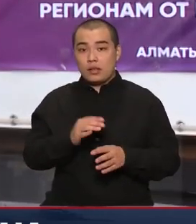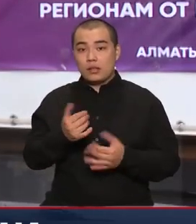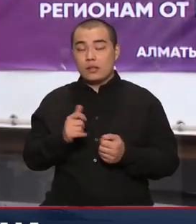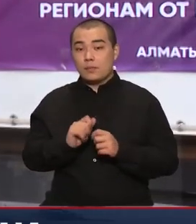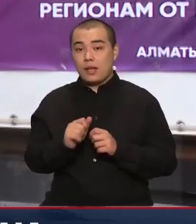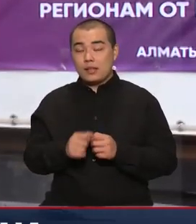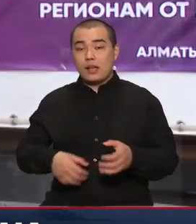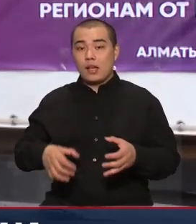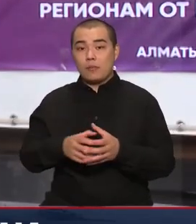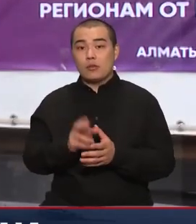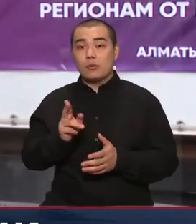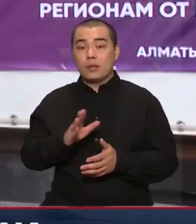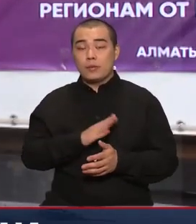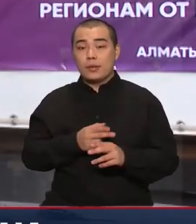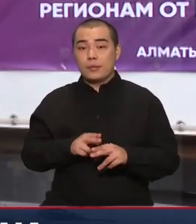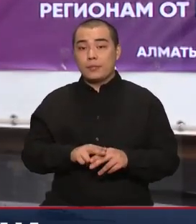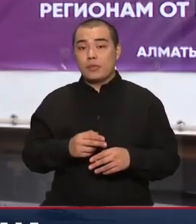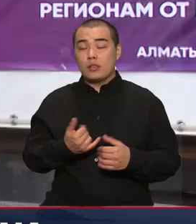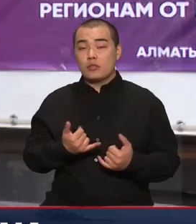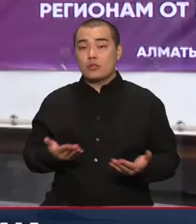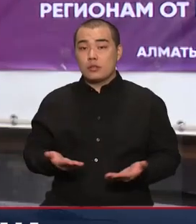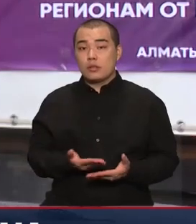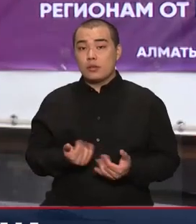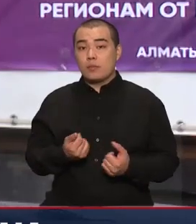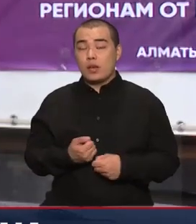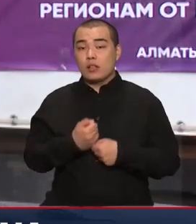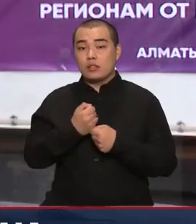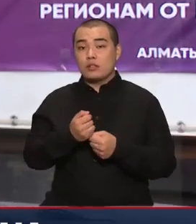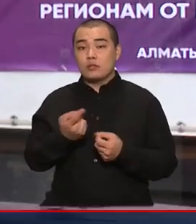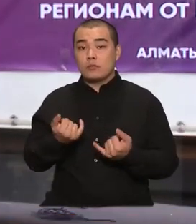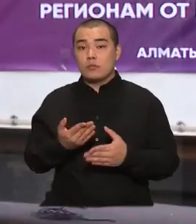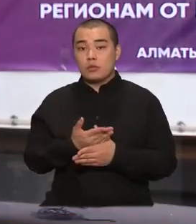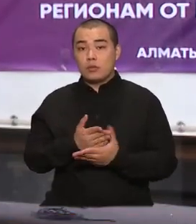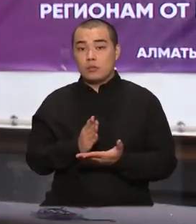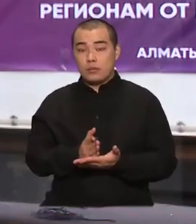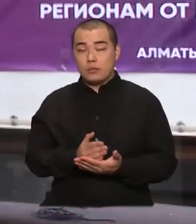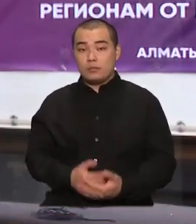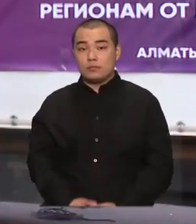спонсорам, компаниям, которые проявляют активную жизненную позицию, не остаются в стороне.